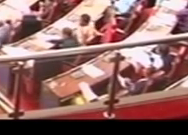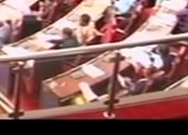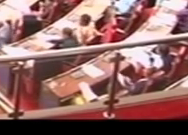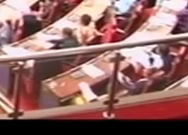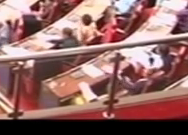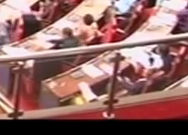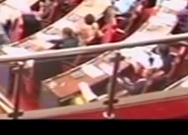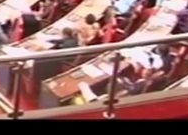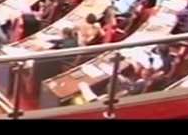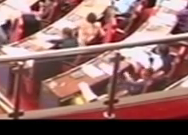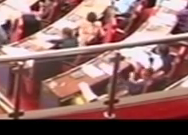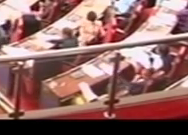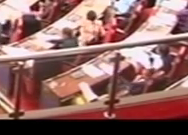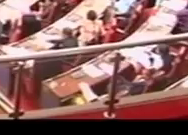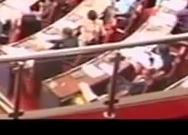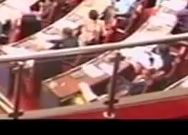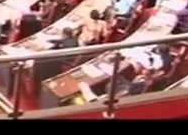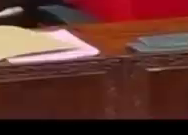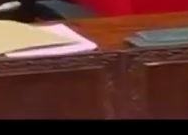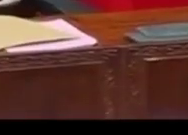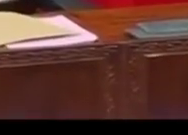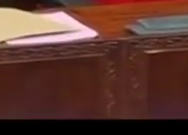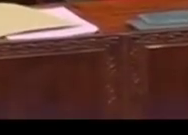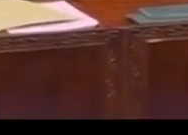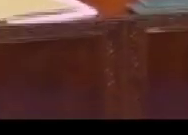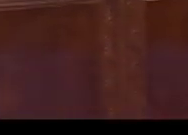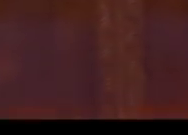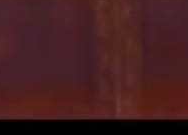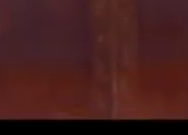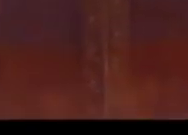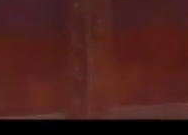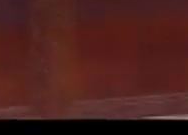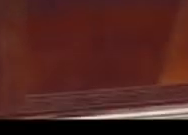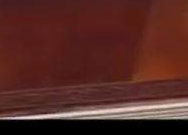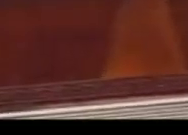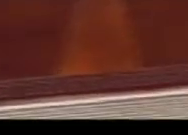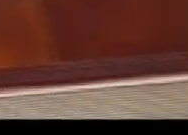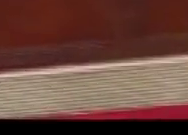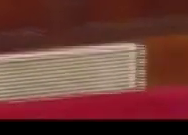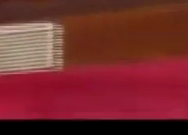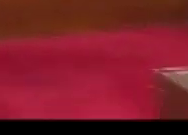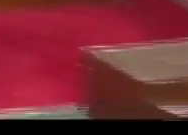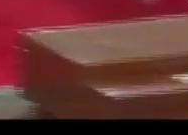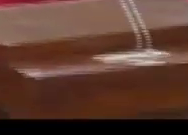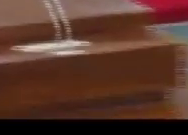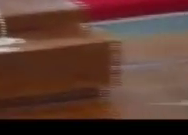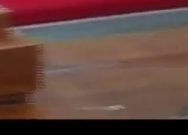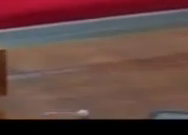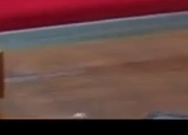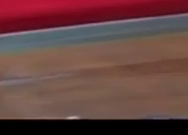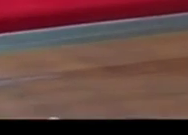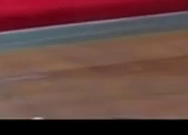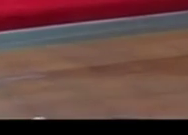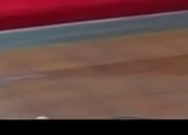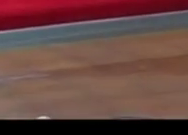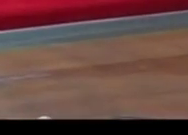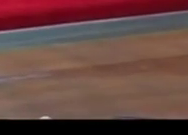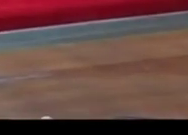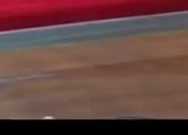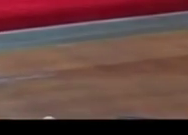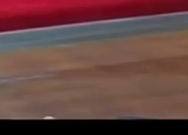itaunganisha barabara hizo kwa lami? Na je, ni lini serikali italipa fidia kwa wananchi waliopisha upanuzi wa barabara za Mbalizi